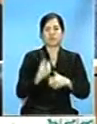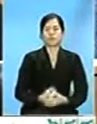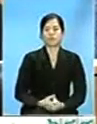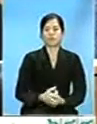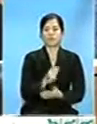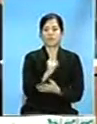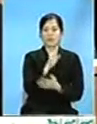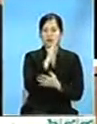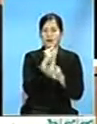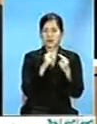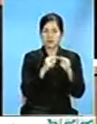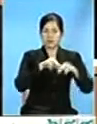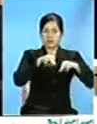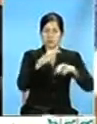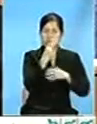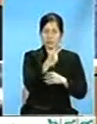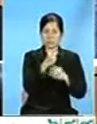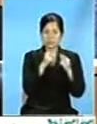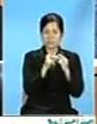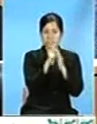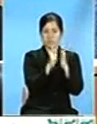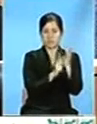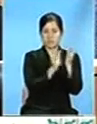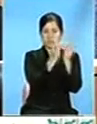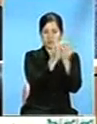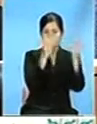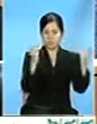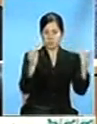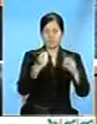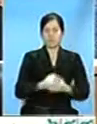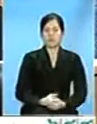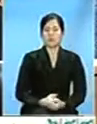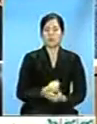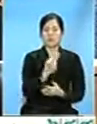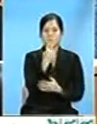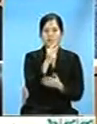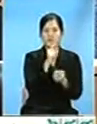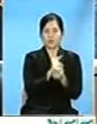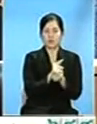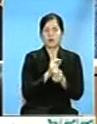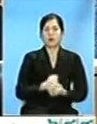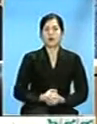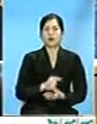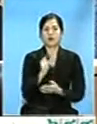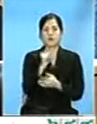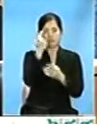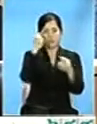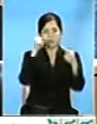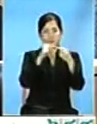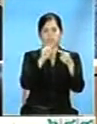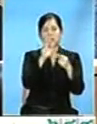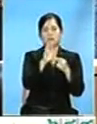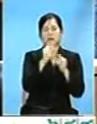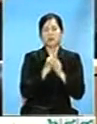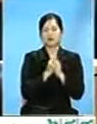ครับถ้าท่านได้ศึกษาดูรัฐธรรมนูญฉบับปัจจุบันครับท่านจะเห็นว่าตามเจตนารมณ์ของรัฐธรรมนูญฉบับ